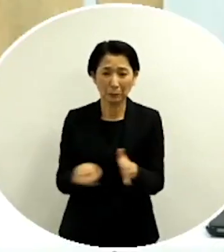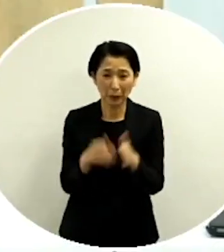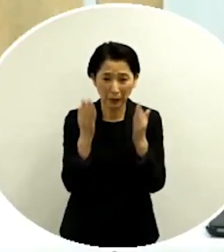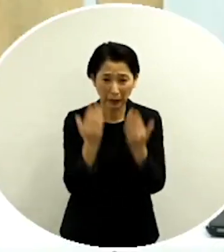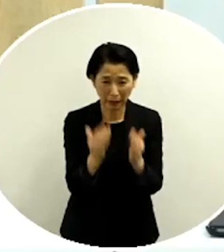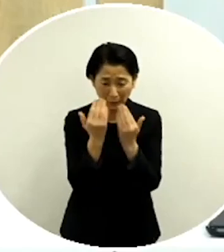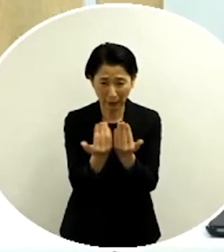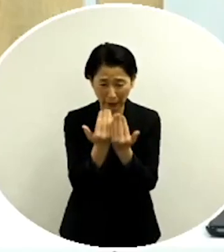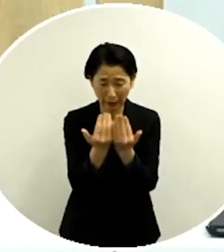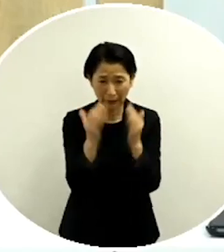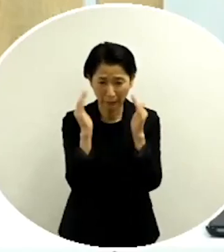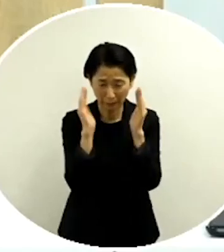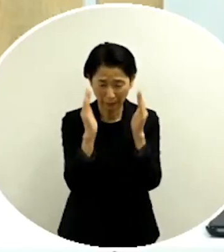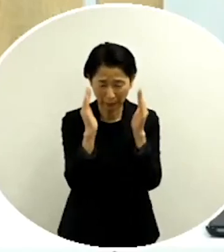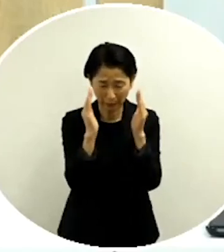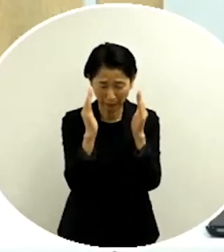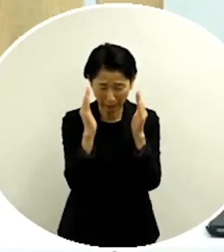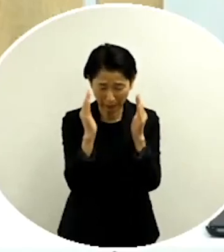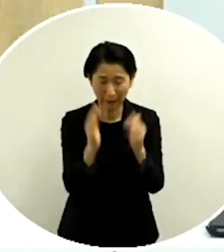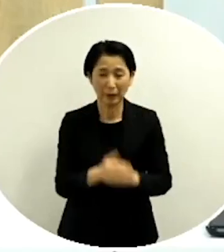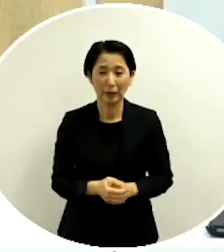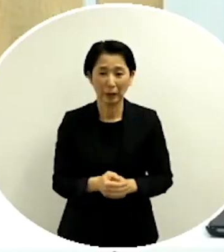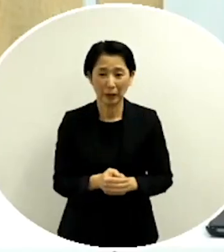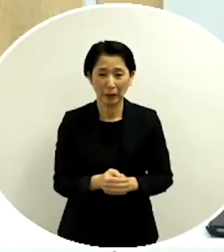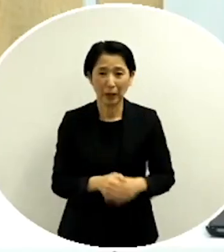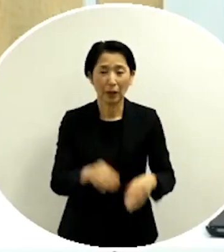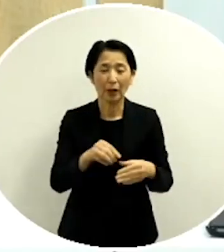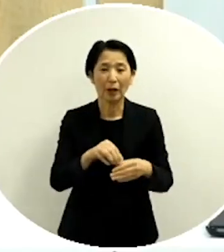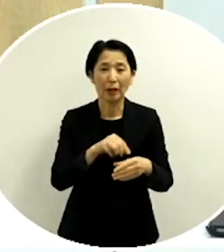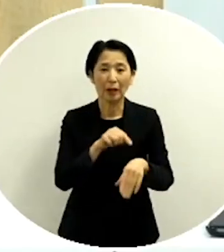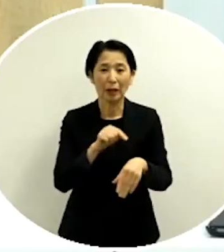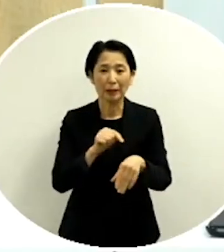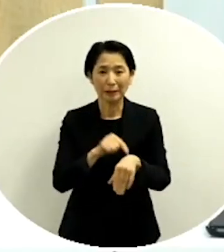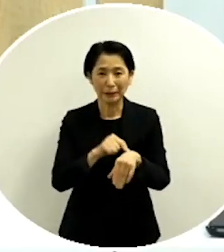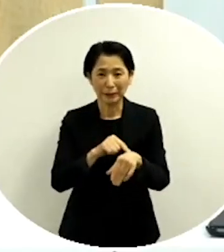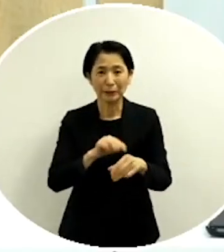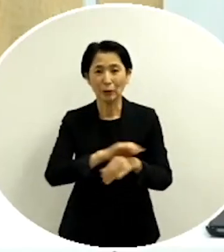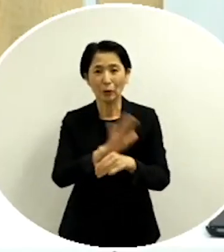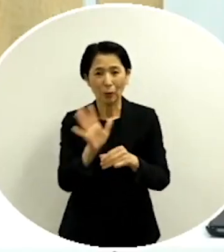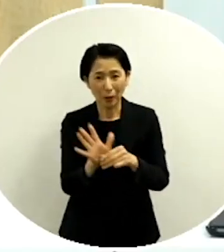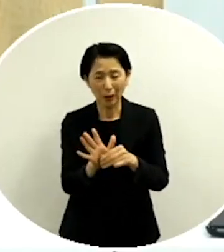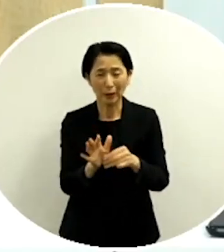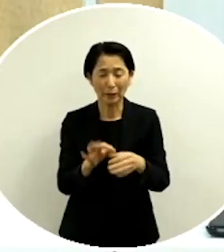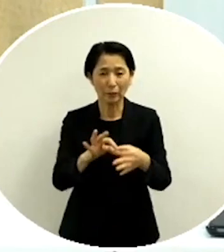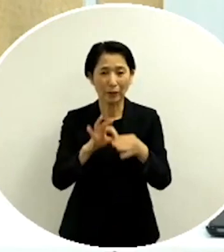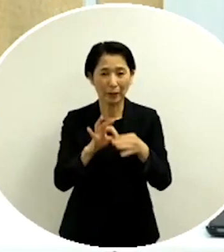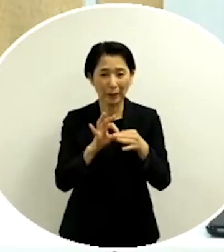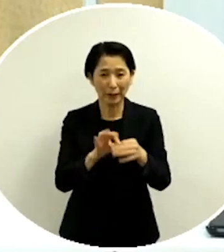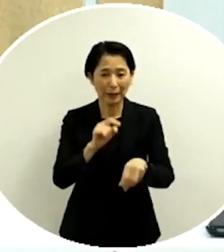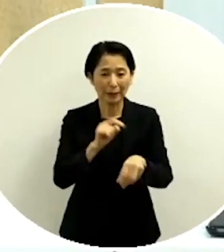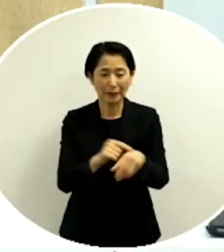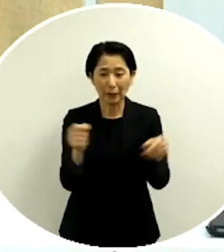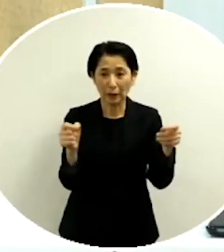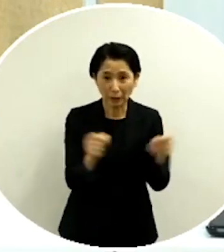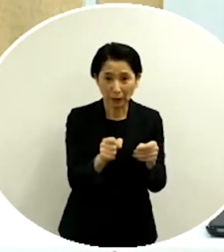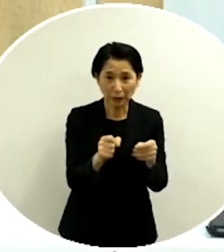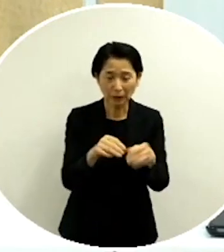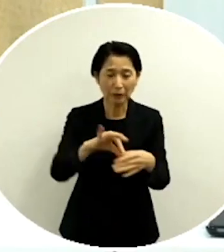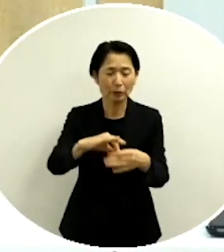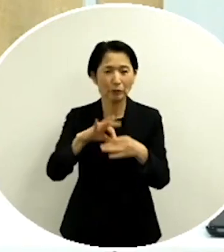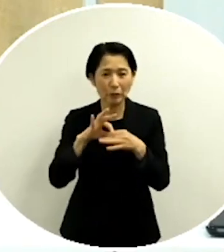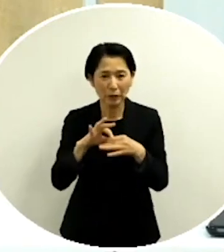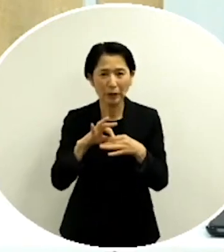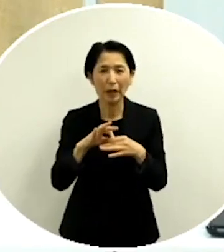に営業自粛就業要請こういった影響を受けてまずは仕事がなくなる収入がなくなる